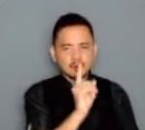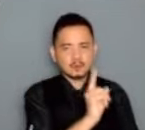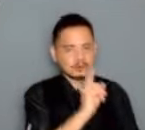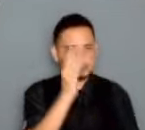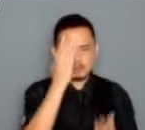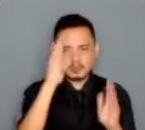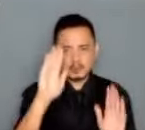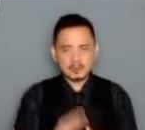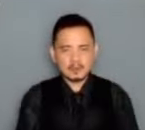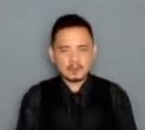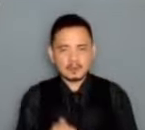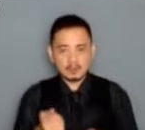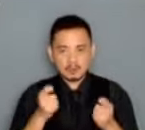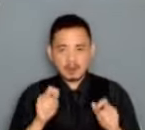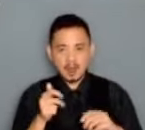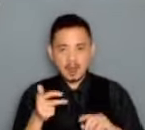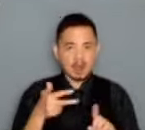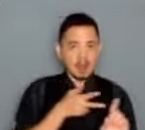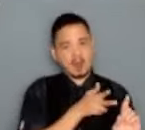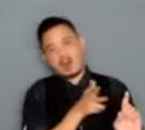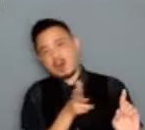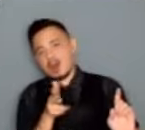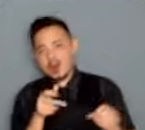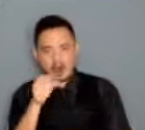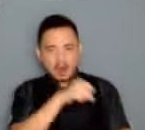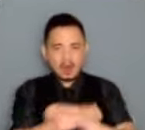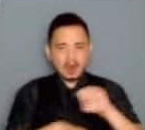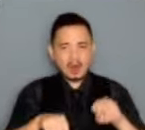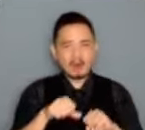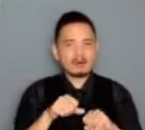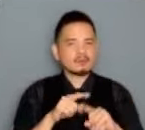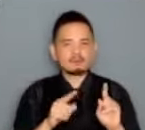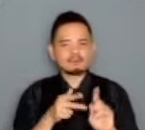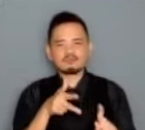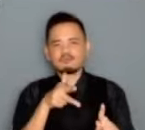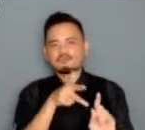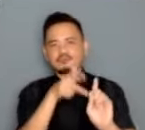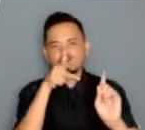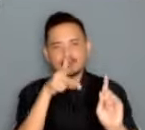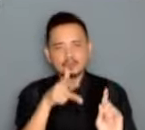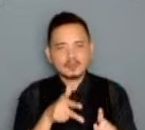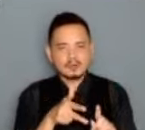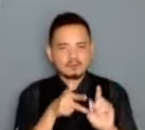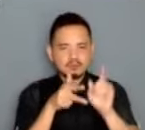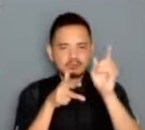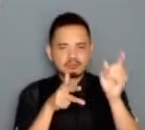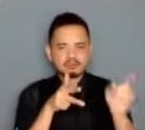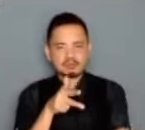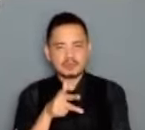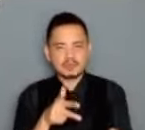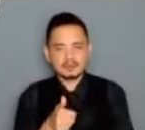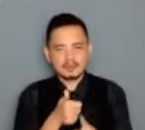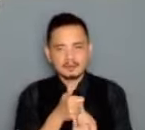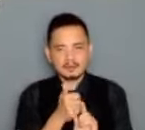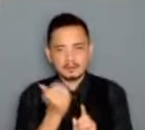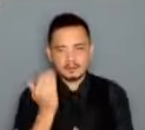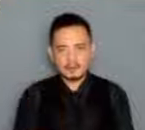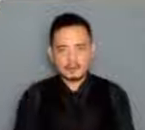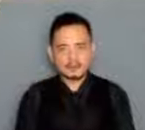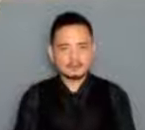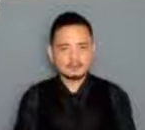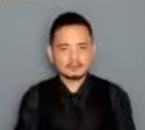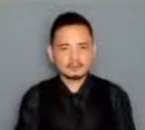Ilagan, pero hindi na po nakaya, kaya inabot pa rin yung victim po, sir. Bumangga pa ang AUV